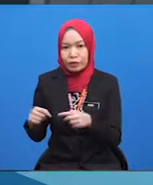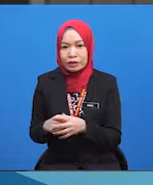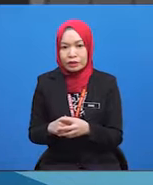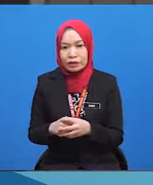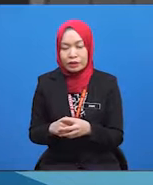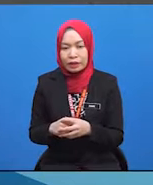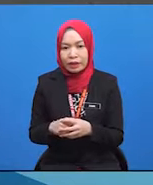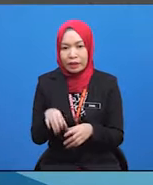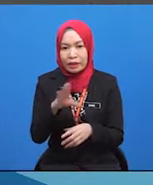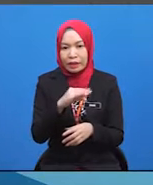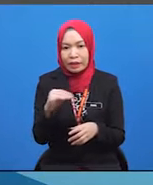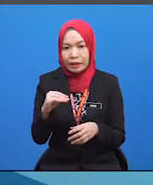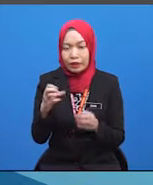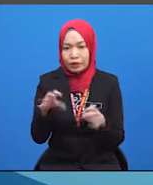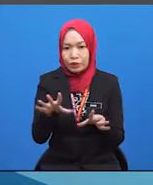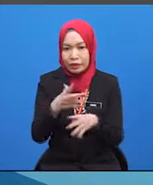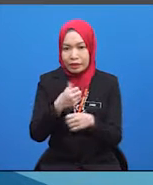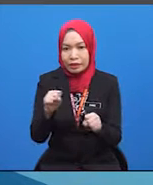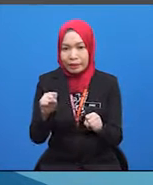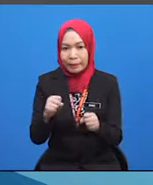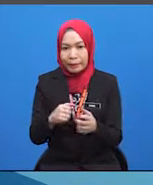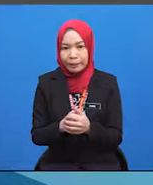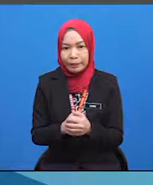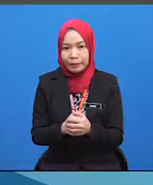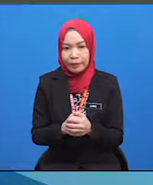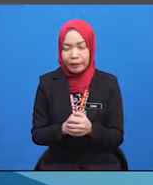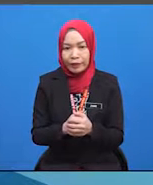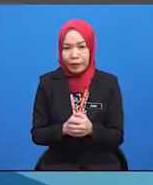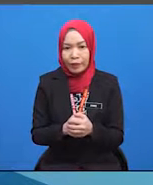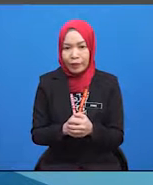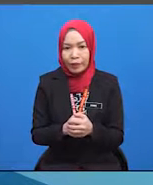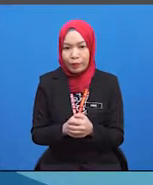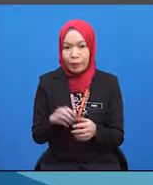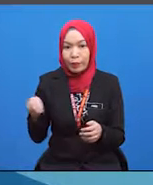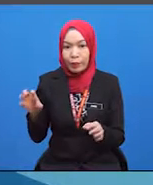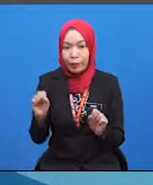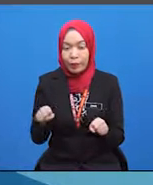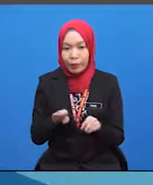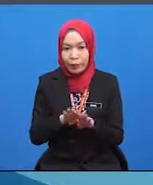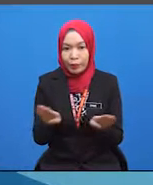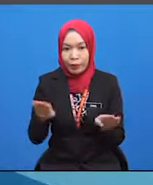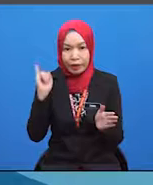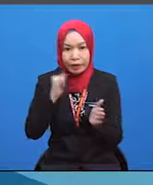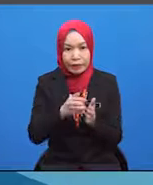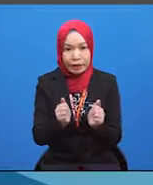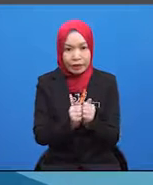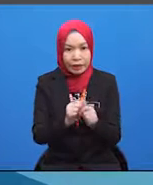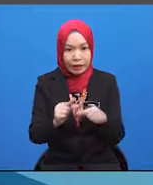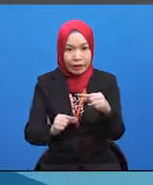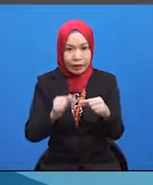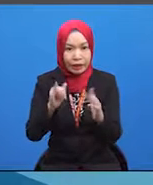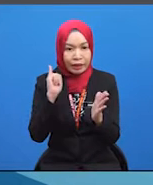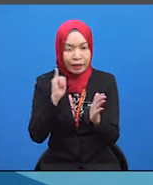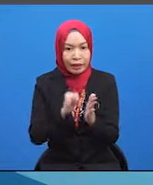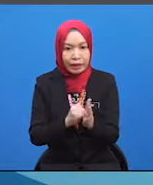Setelah selesai memilih keseluruhan imej, murid-murid boleh memotong imej dengan menggerakkan imej